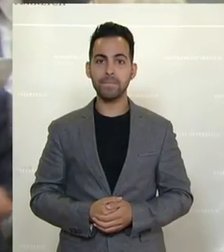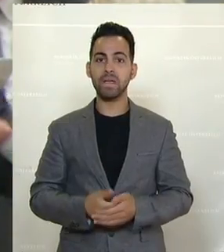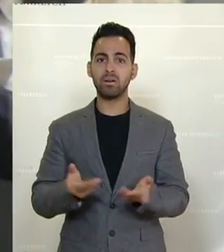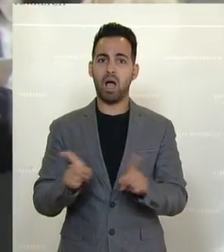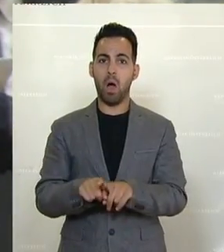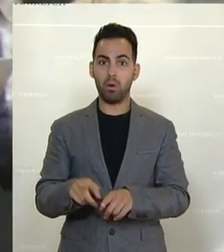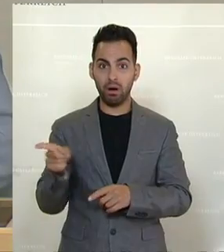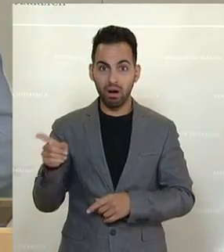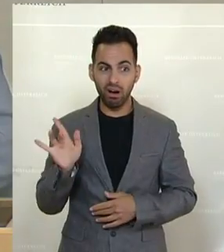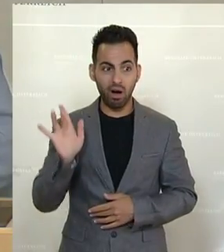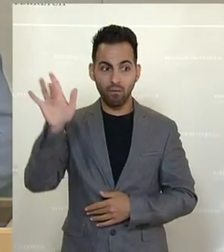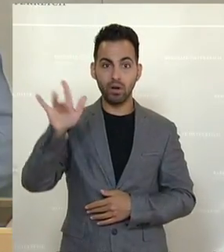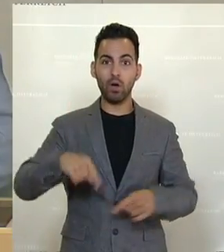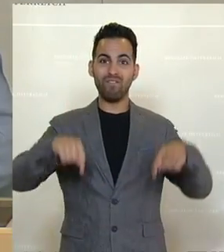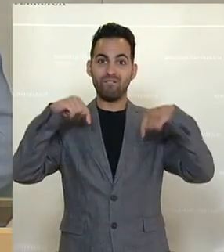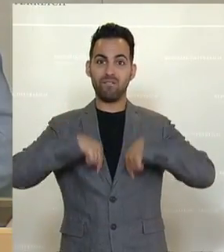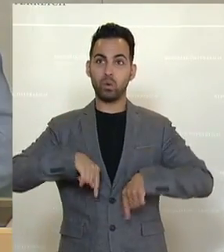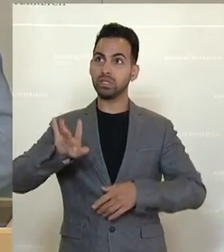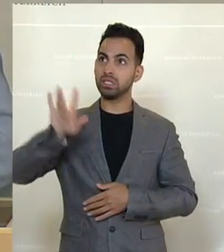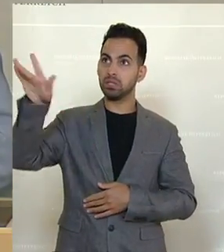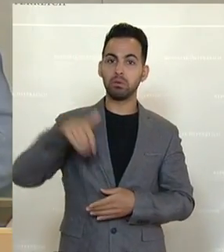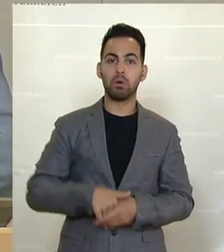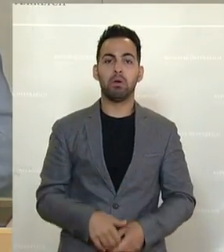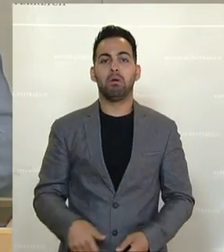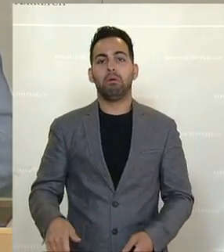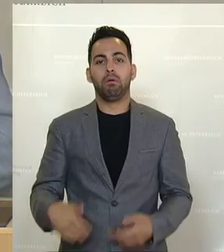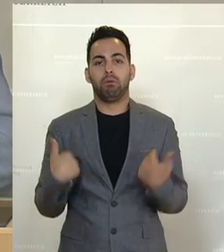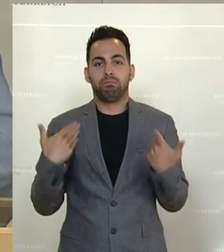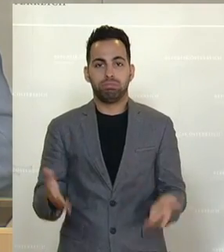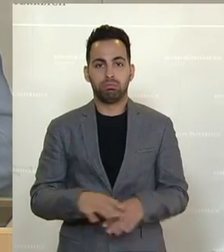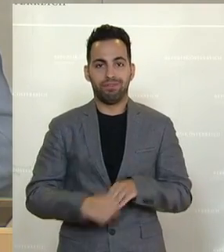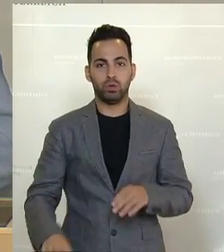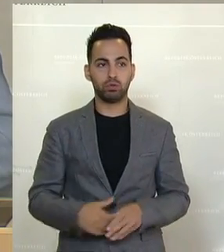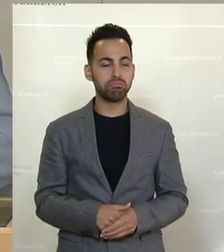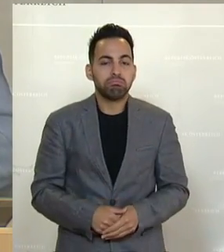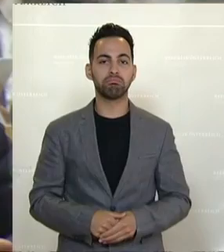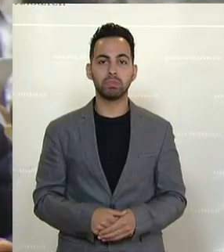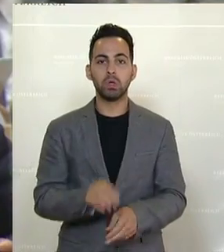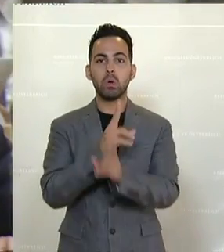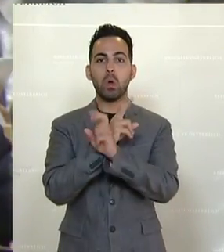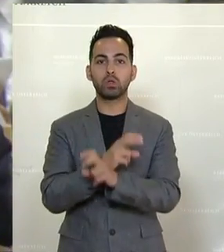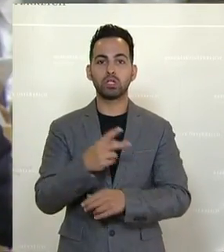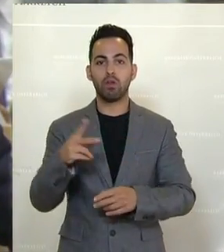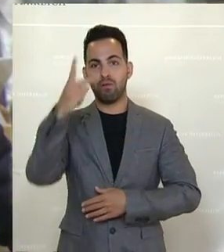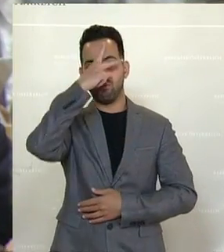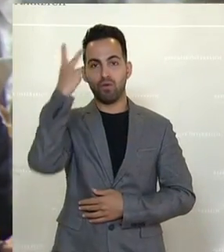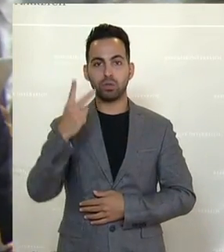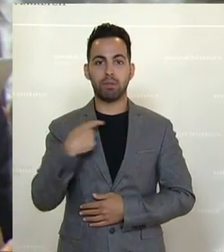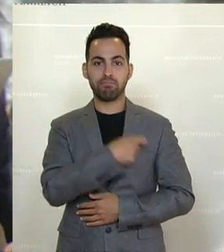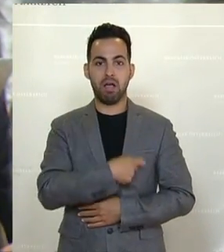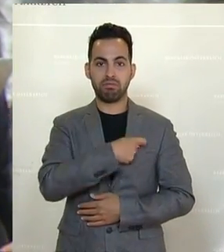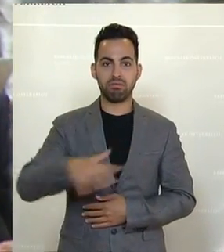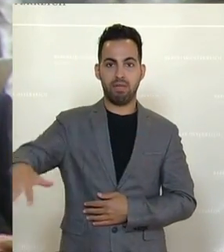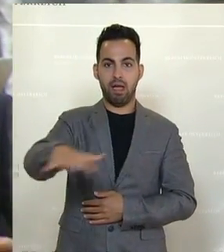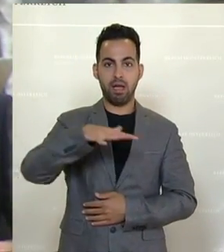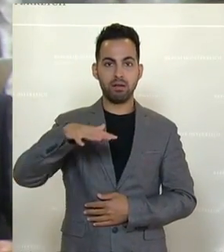Und Ihnen als Vorsitzenden ist das völlig wurscht, was aus dem Sektor der Österreichischen Volkspartei ganz vorbei an